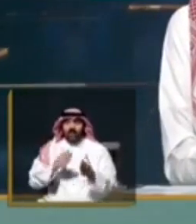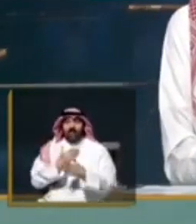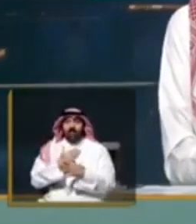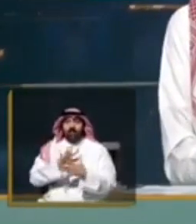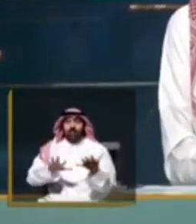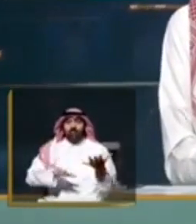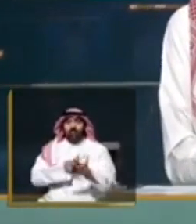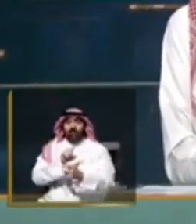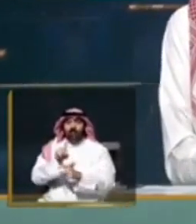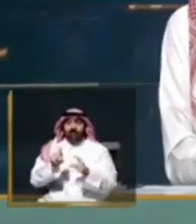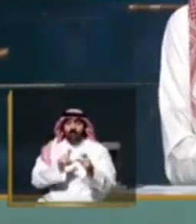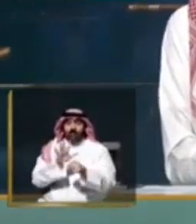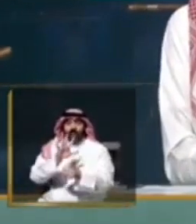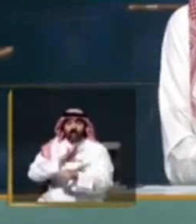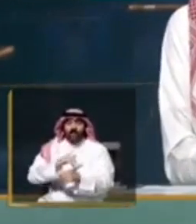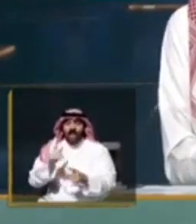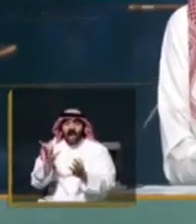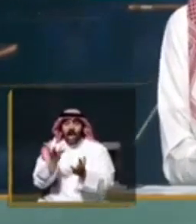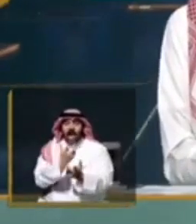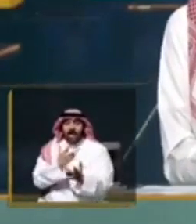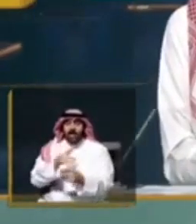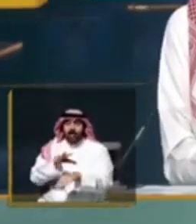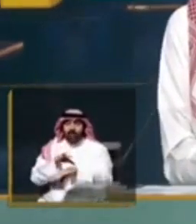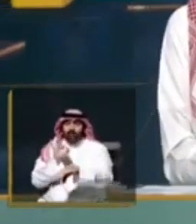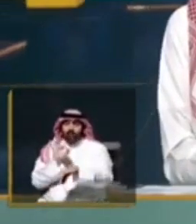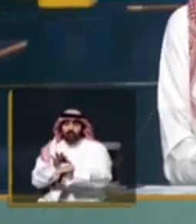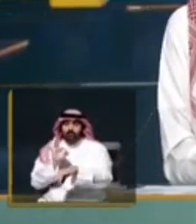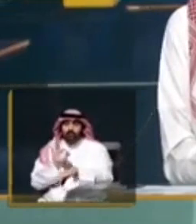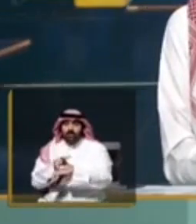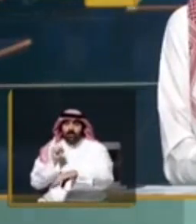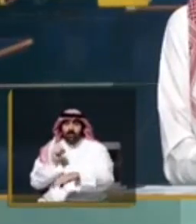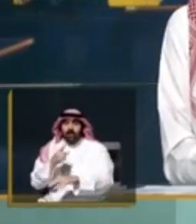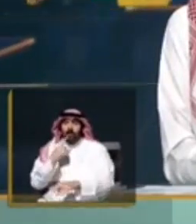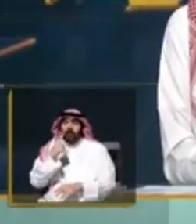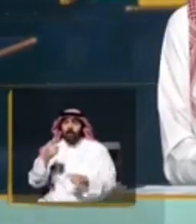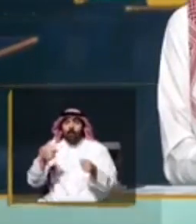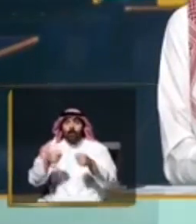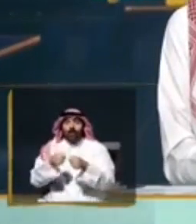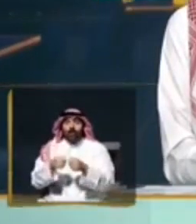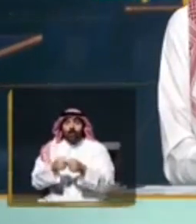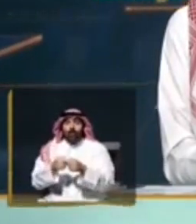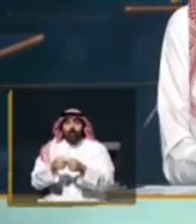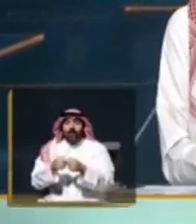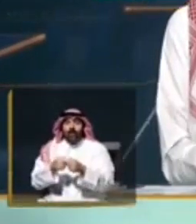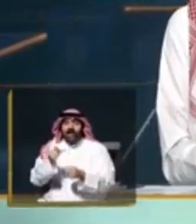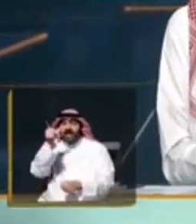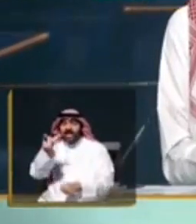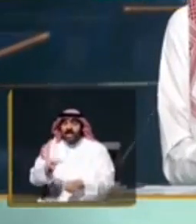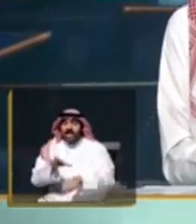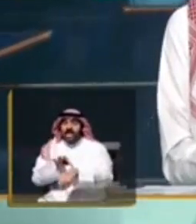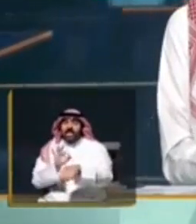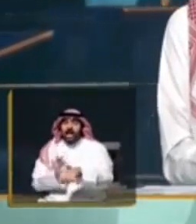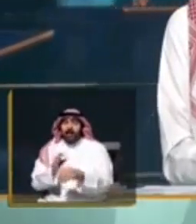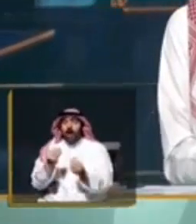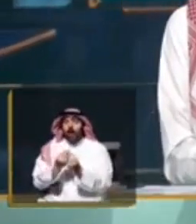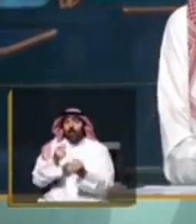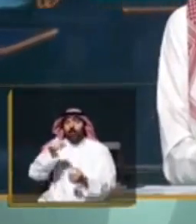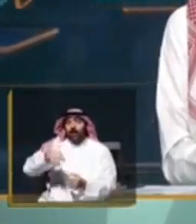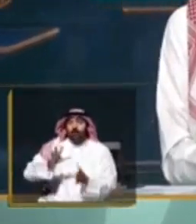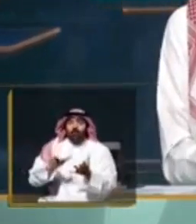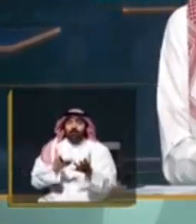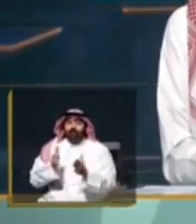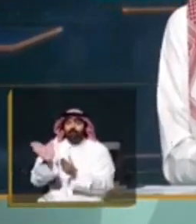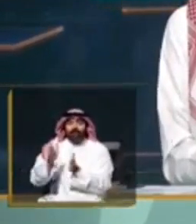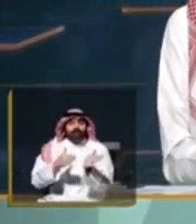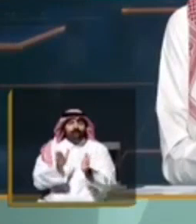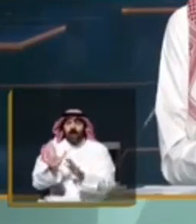كورونا، حيث أن أعداد المصابين قد وصل إلى 1,000,000 إصابة. سيكون نقاشنا في هذه الحلقة حول